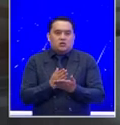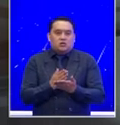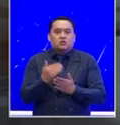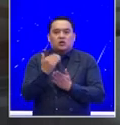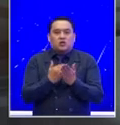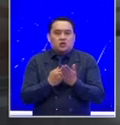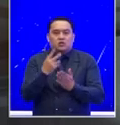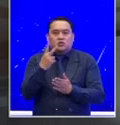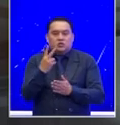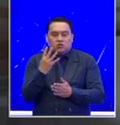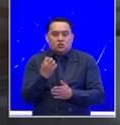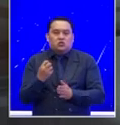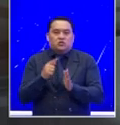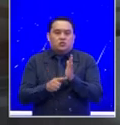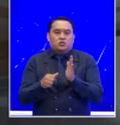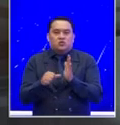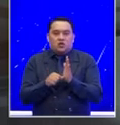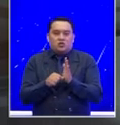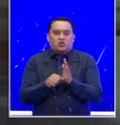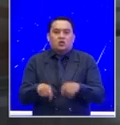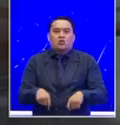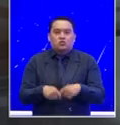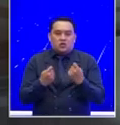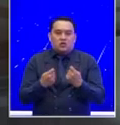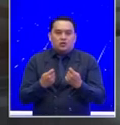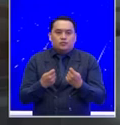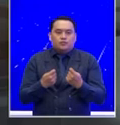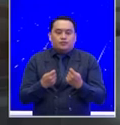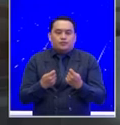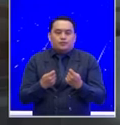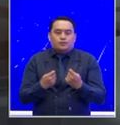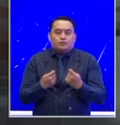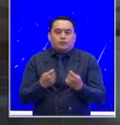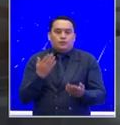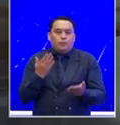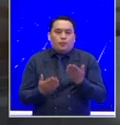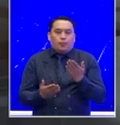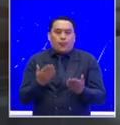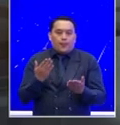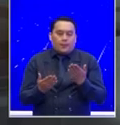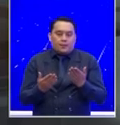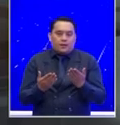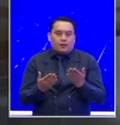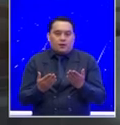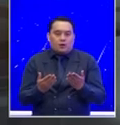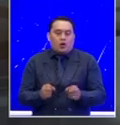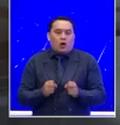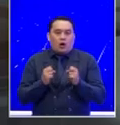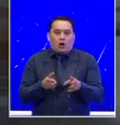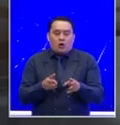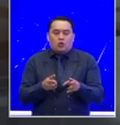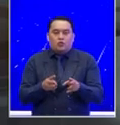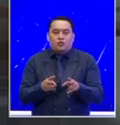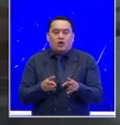статьей 476 Кодекса об административных правонарушениях. Если это не унесет уголовное какое-то